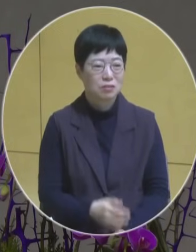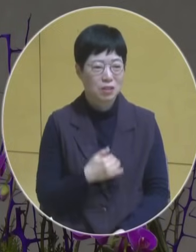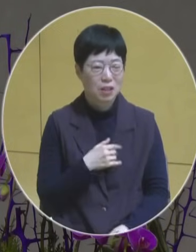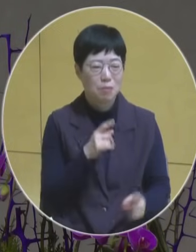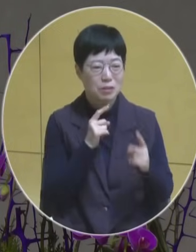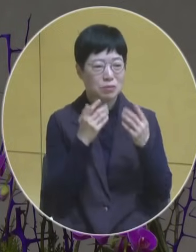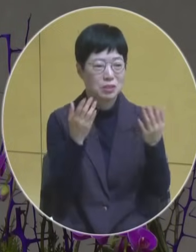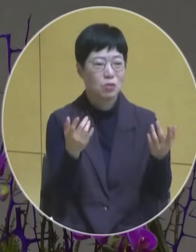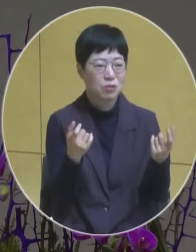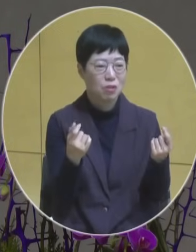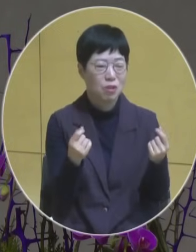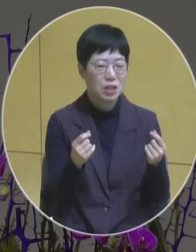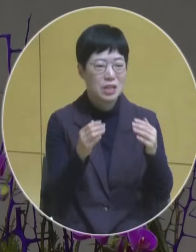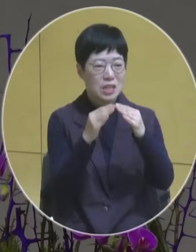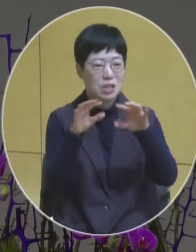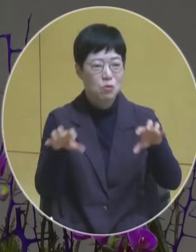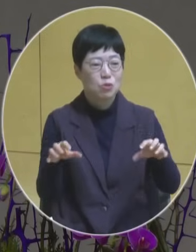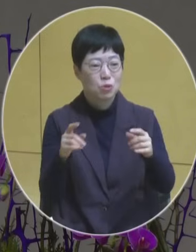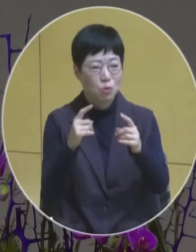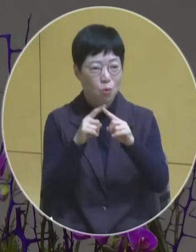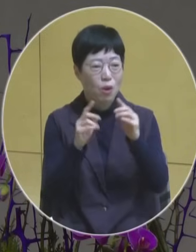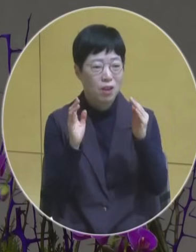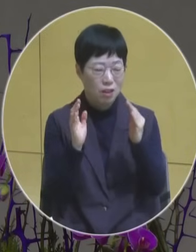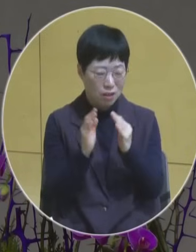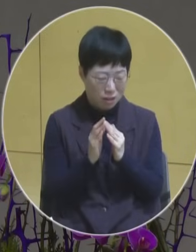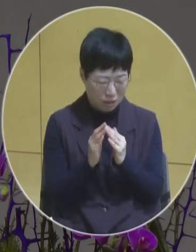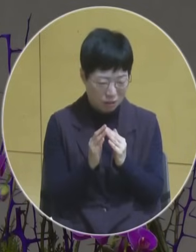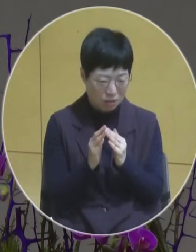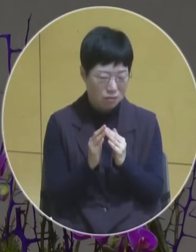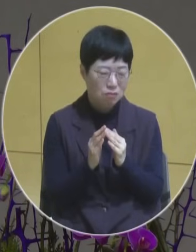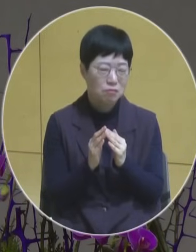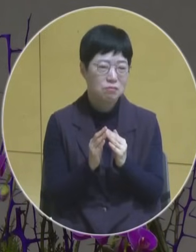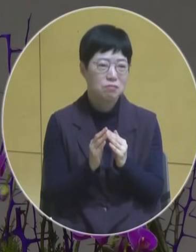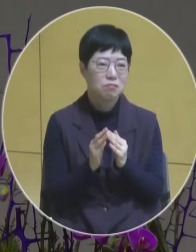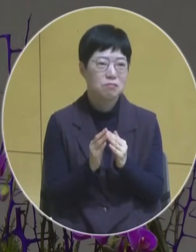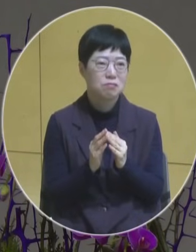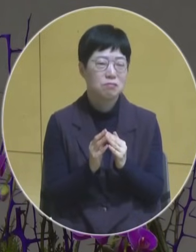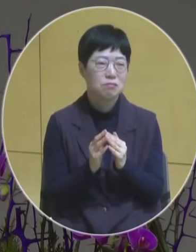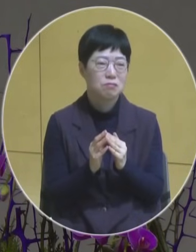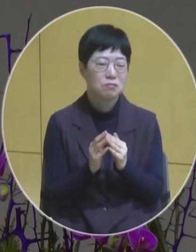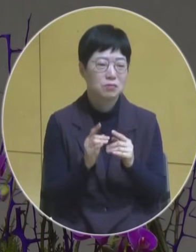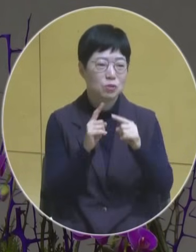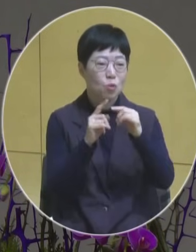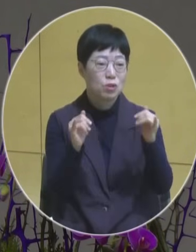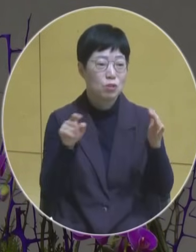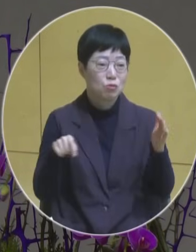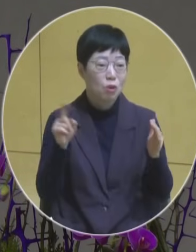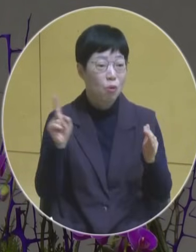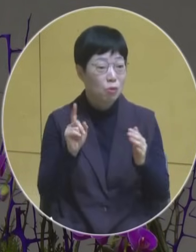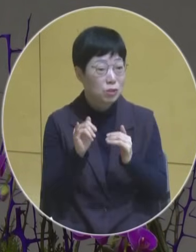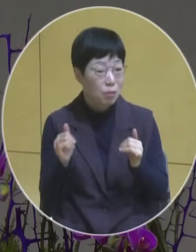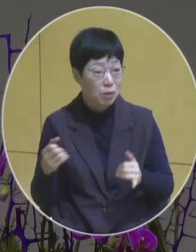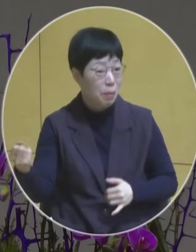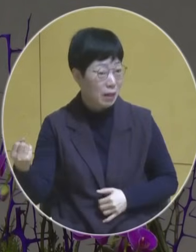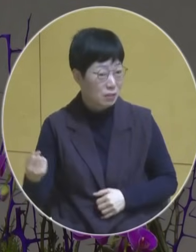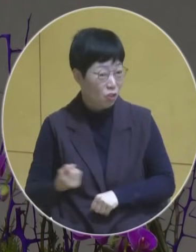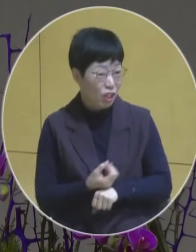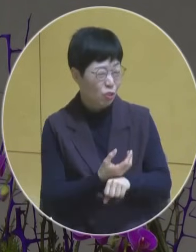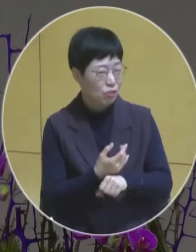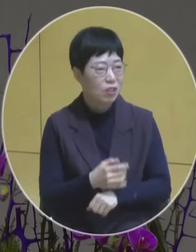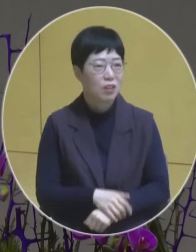언젠가 말씀드렸지만 이웃교회에 또 있는 또 이 교인들 중에 어떤 분이 저에게 그